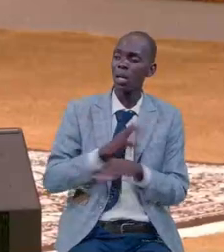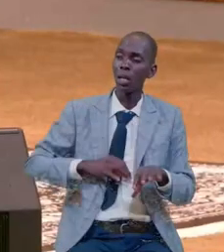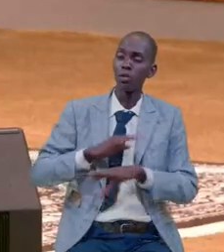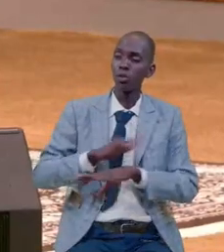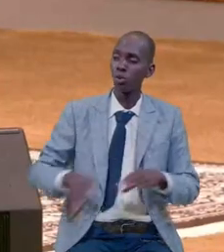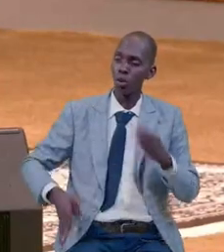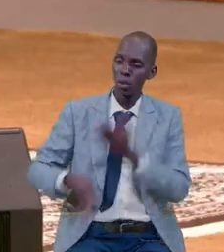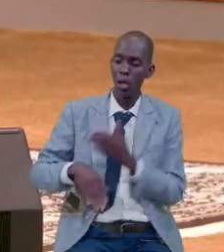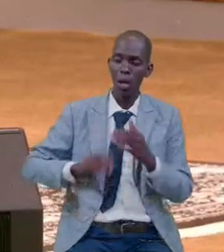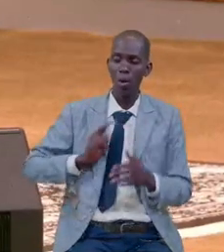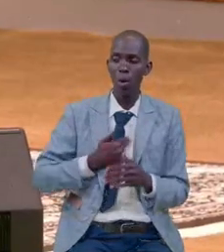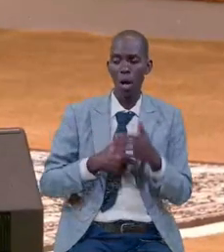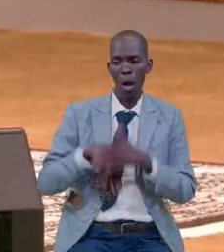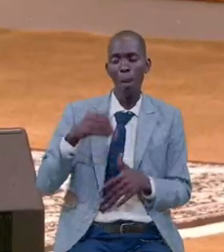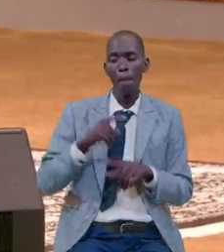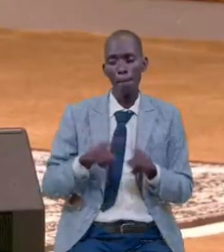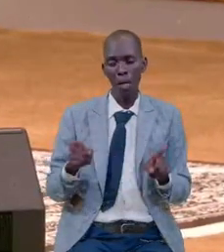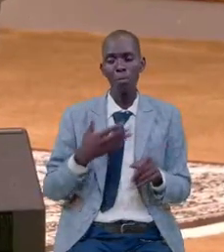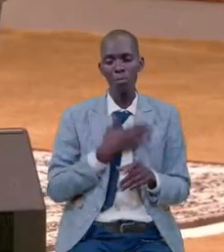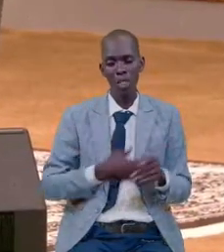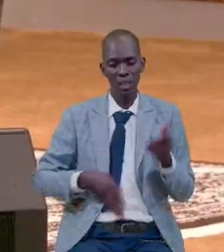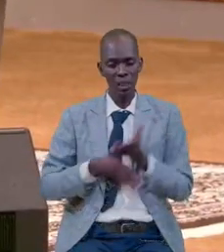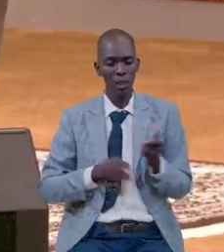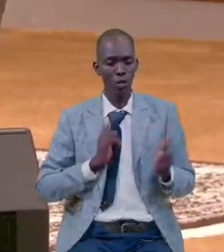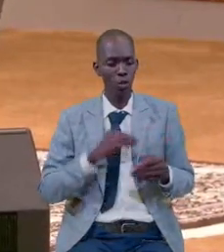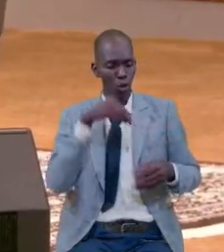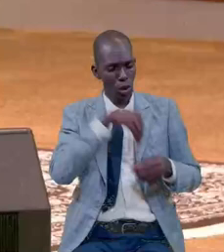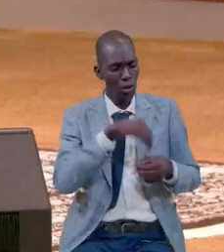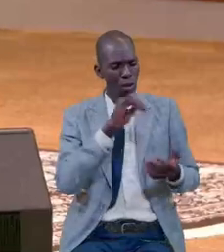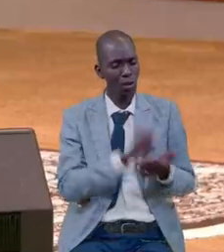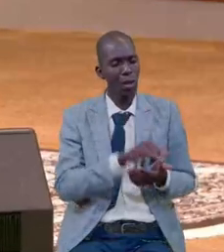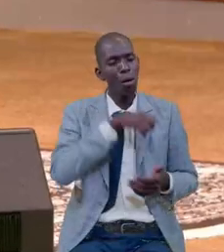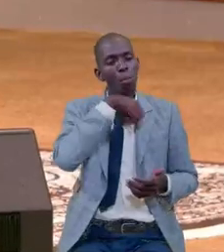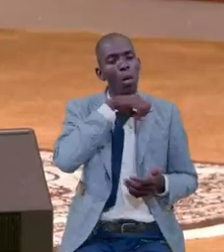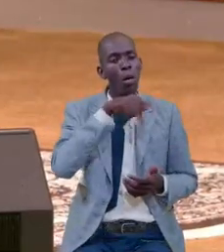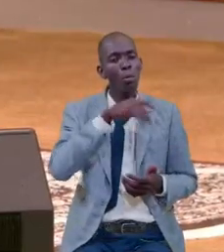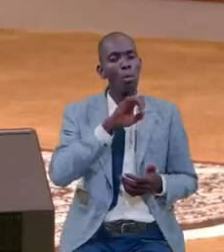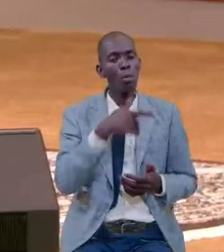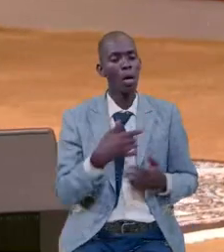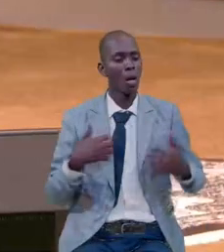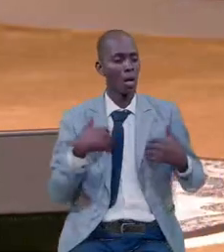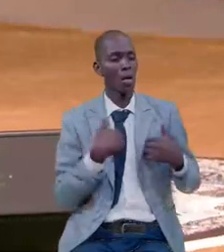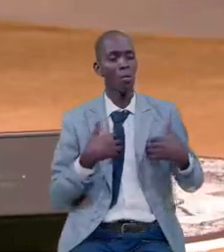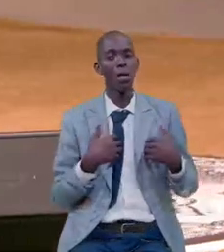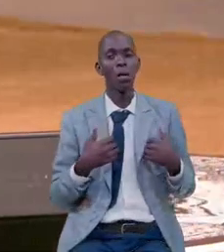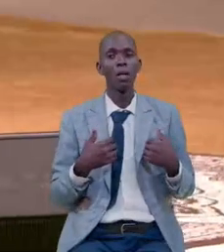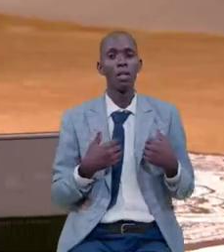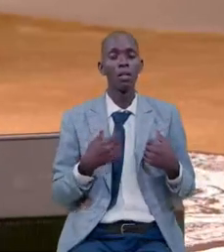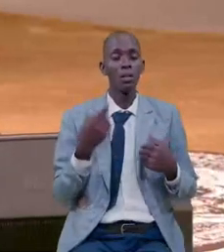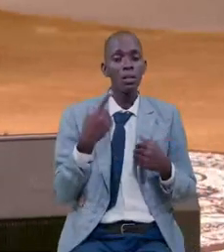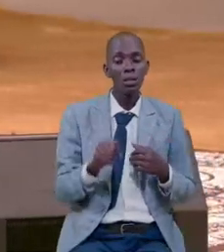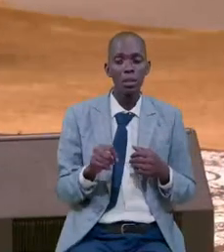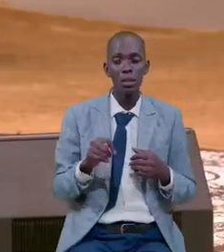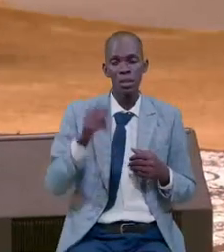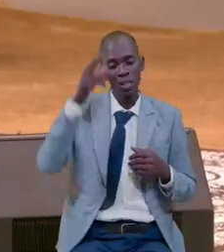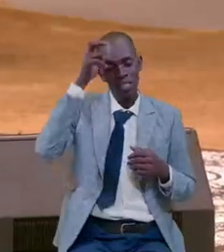que oui, il y a des pousseaux là-bas, chasse-nous là-bas. Et il a dit, allez, ils ont tremblé parce qu'ils